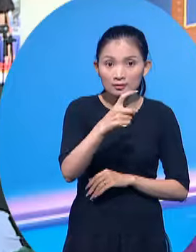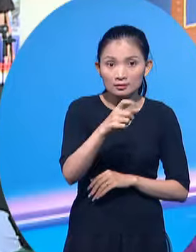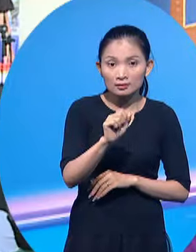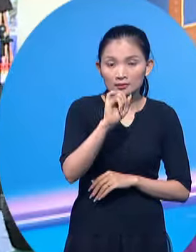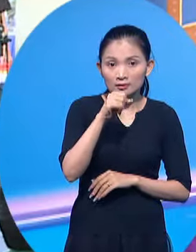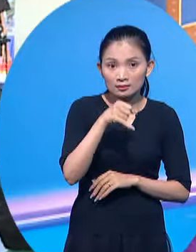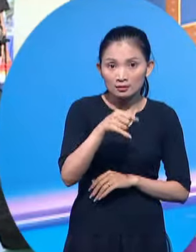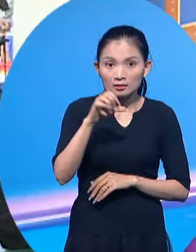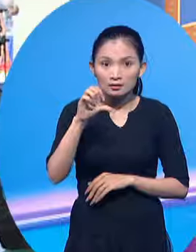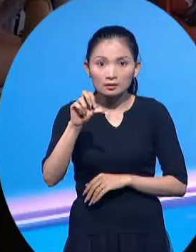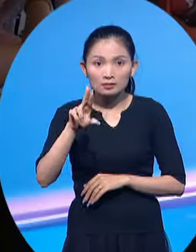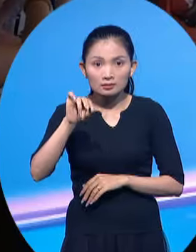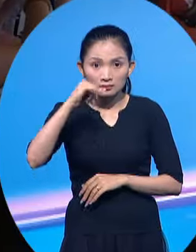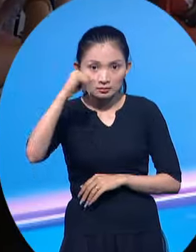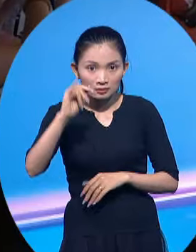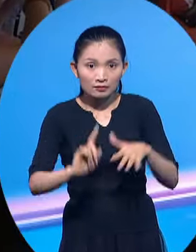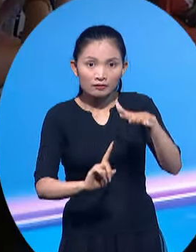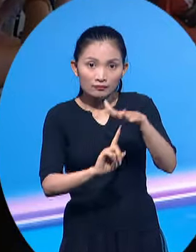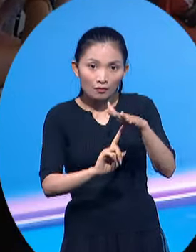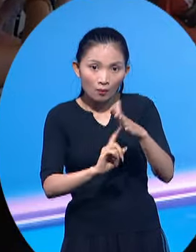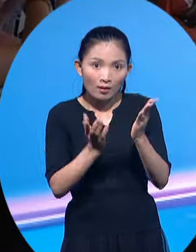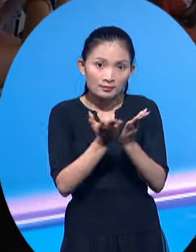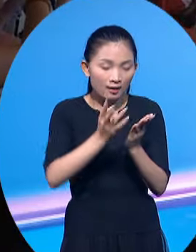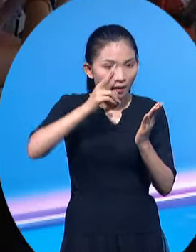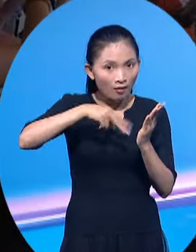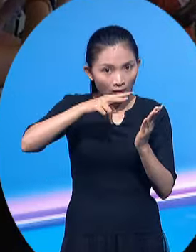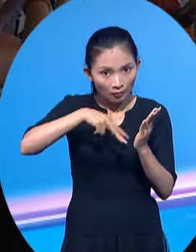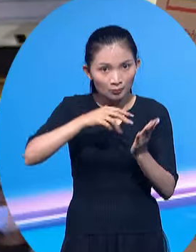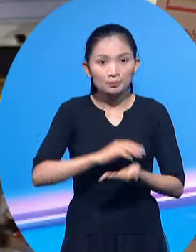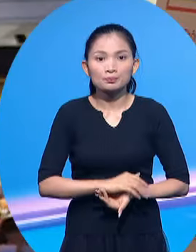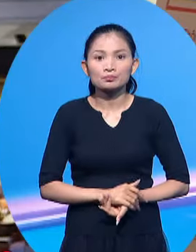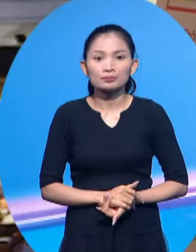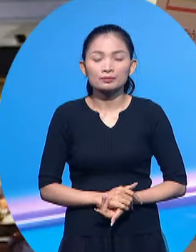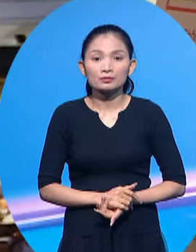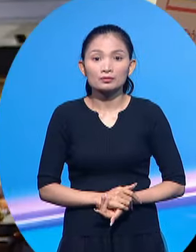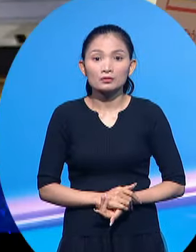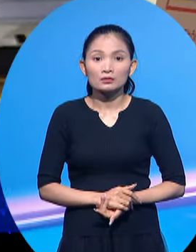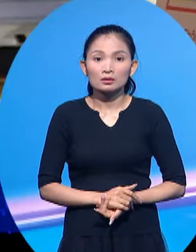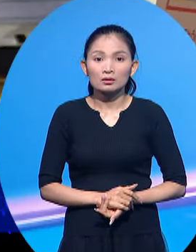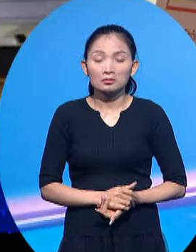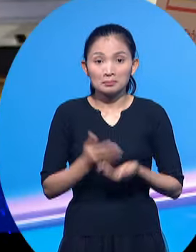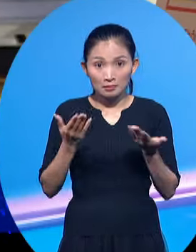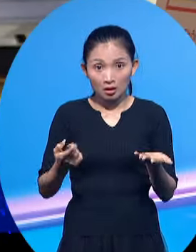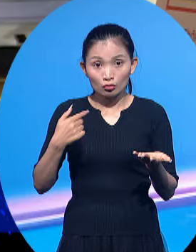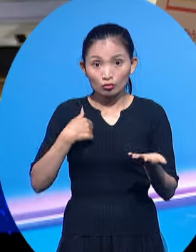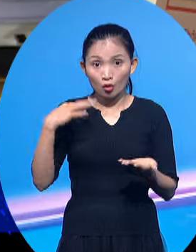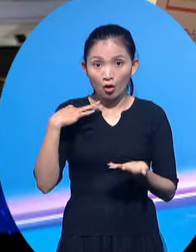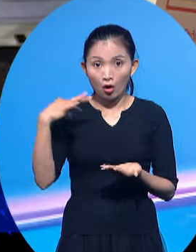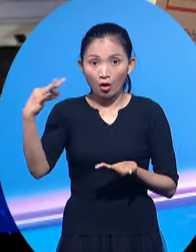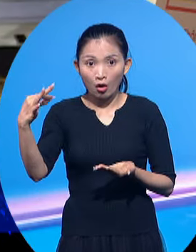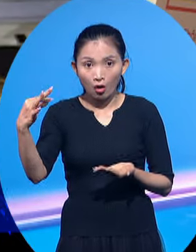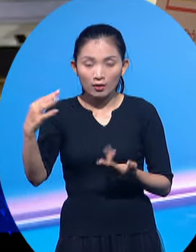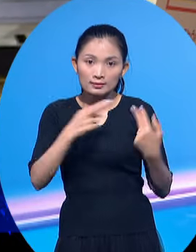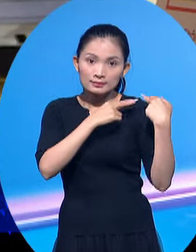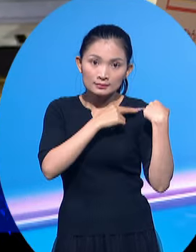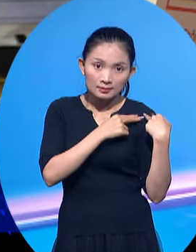tích cực chung sức cho thông điệp mỗi người dân thành phố là một đại sứ văn hóa đọc. Không chỉ khi mà được giao cái vai trò trọng trách là đại sứ này mà